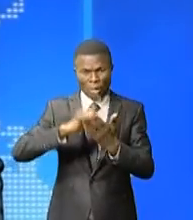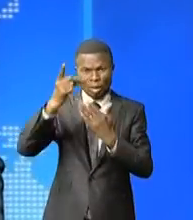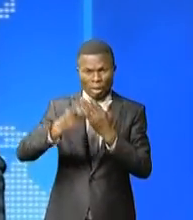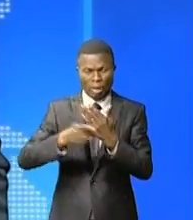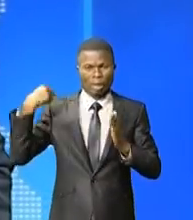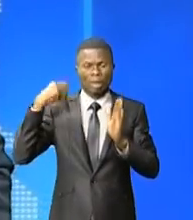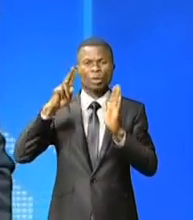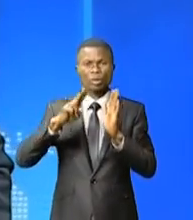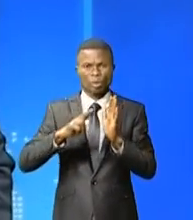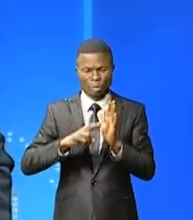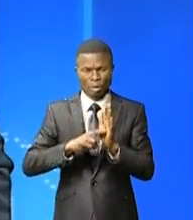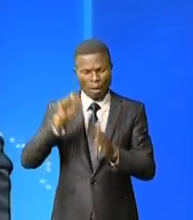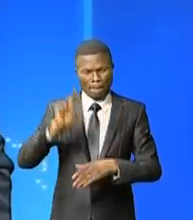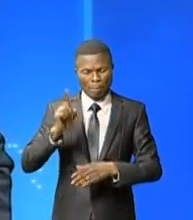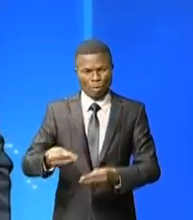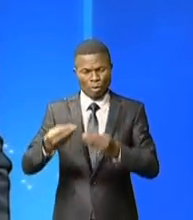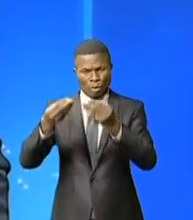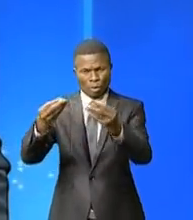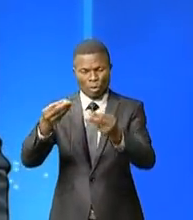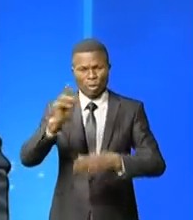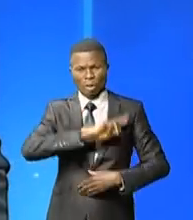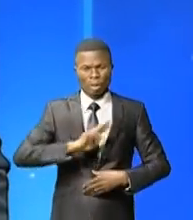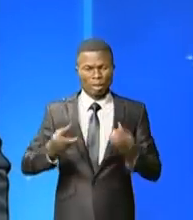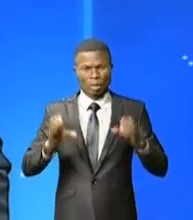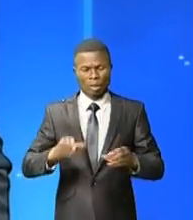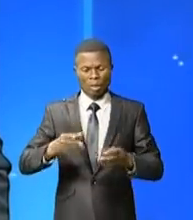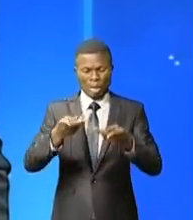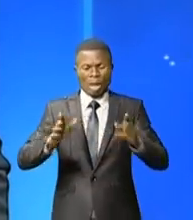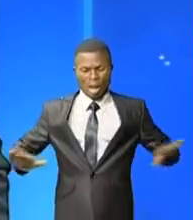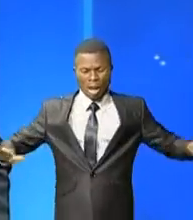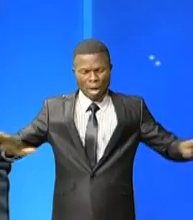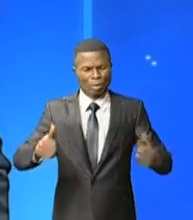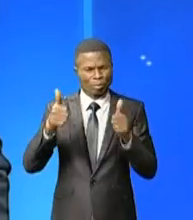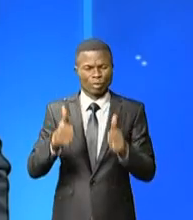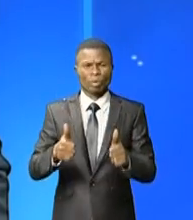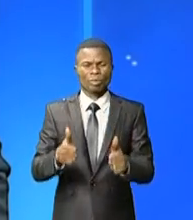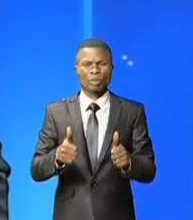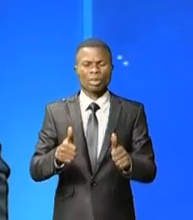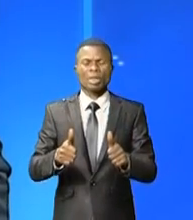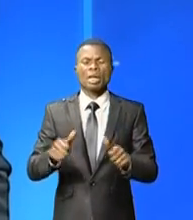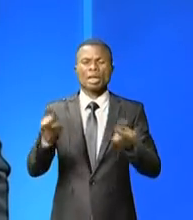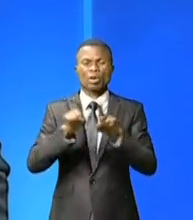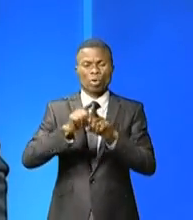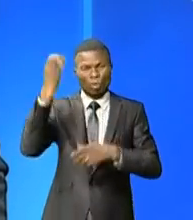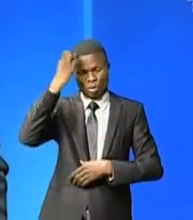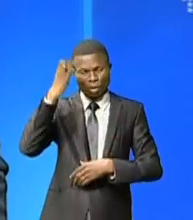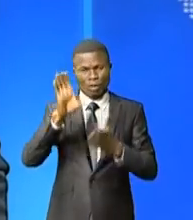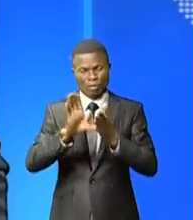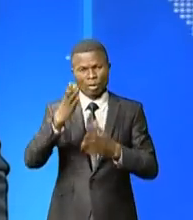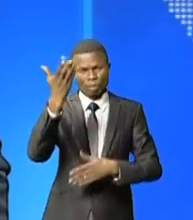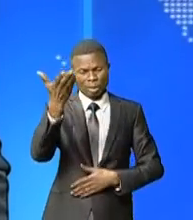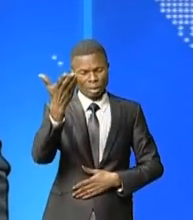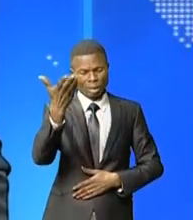du gouvernement qui veut doter la RDC des infrastructures aéroportuaires fiables et modernes. On fait le point